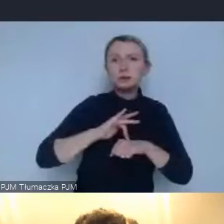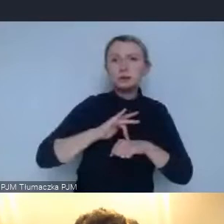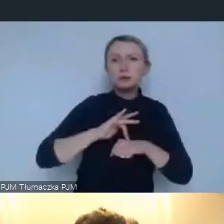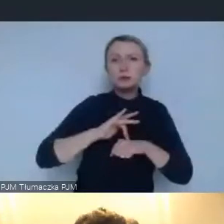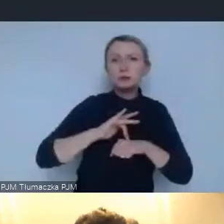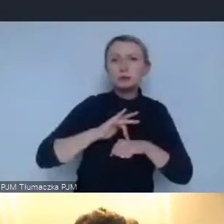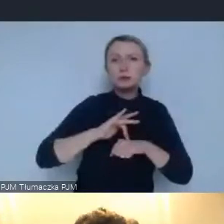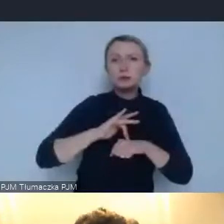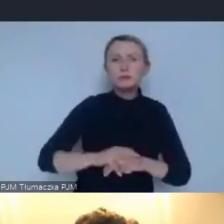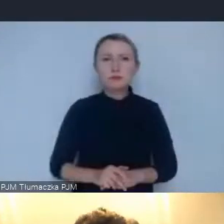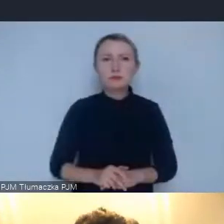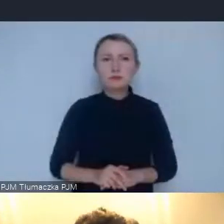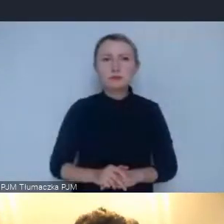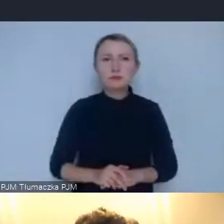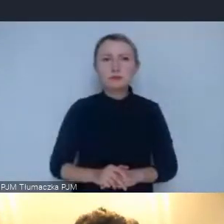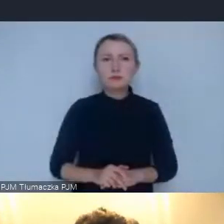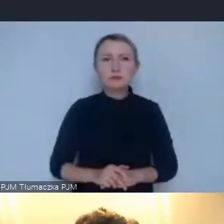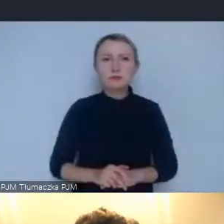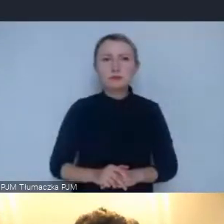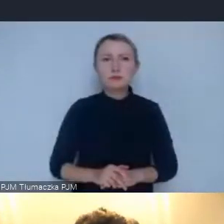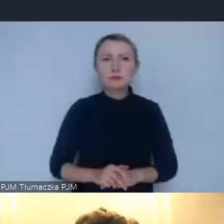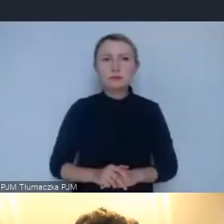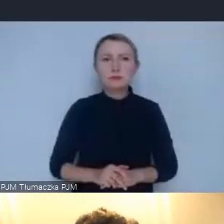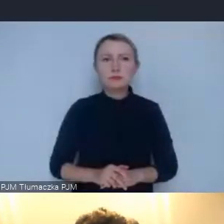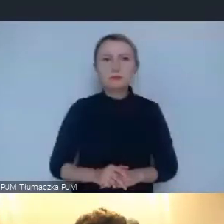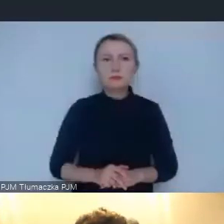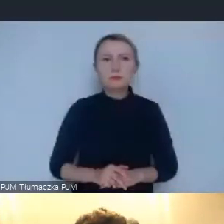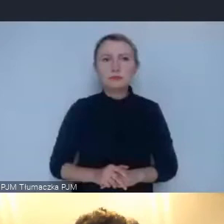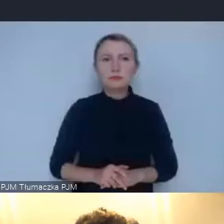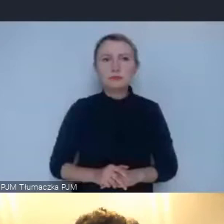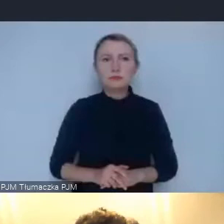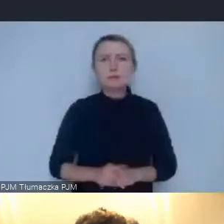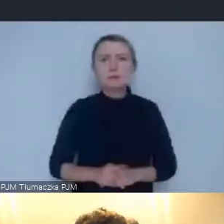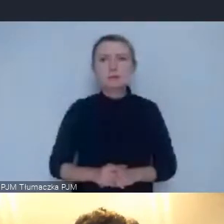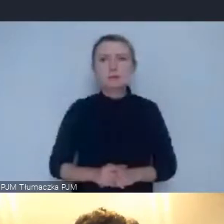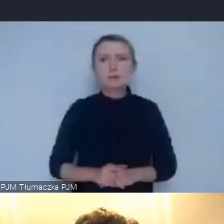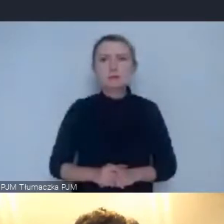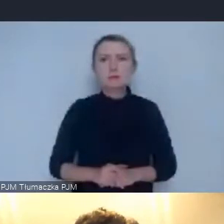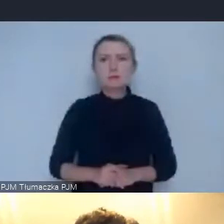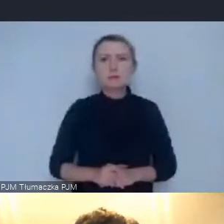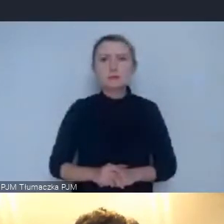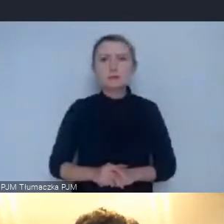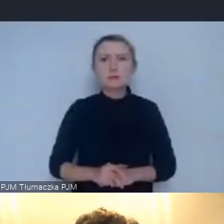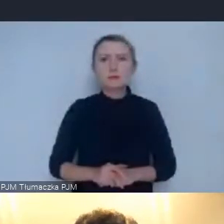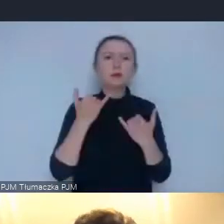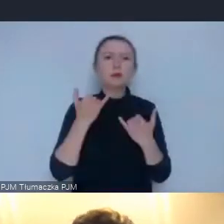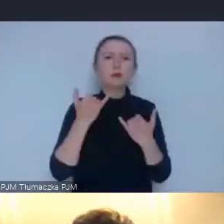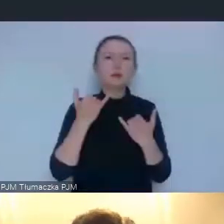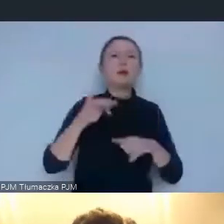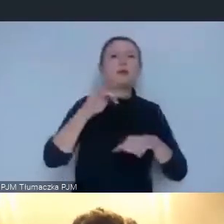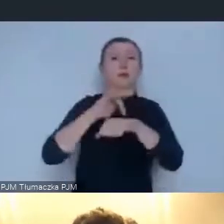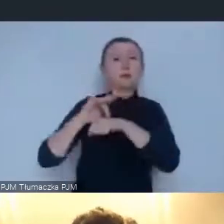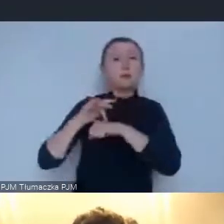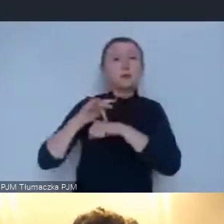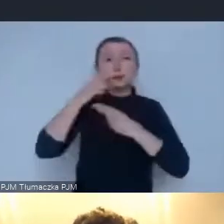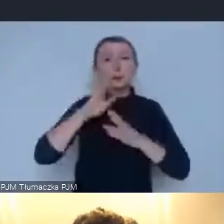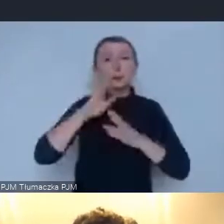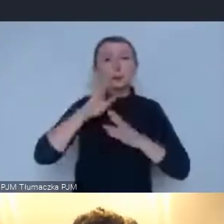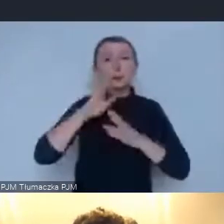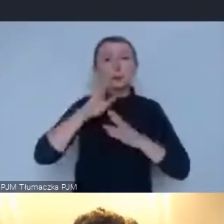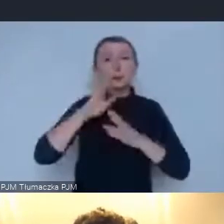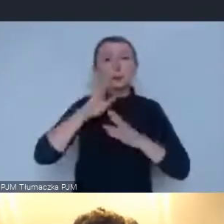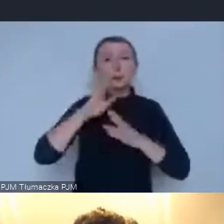na jak gdyby lokalny rozwój w kontekście specjalnych ekstra inwestycji. Więc myślę, że dzisiaj dla nas oczkiem